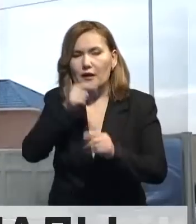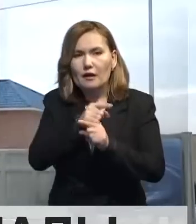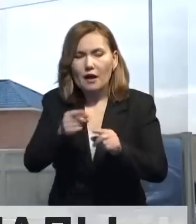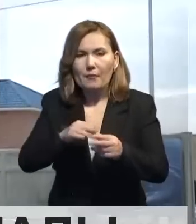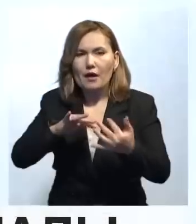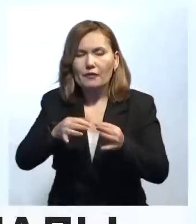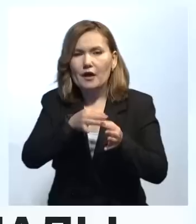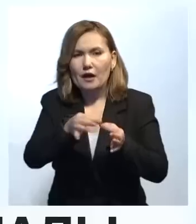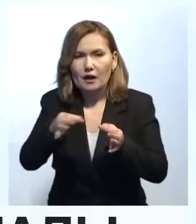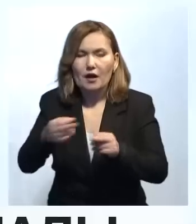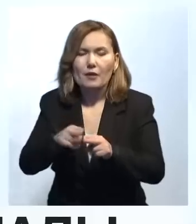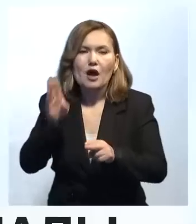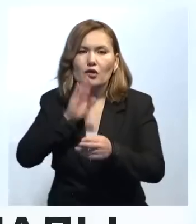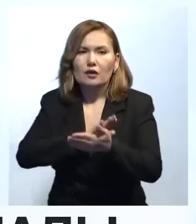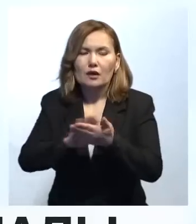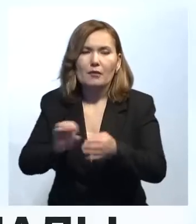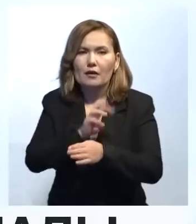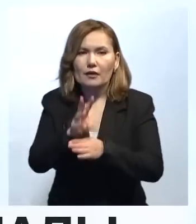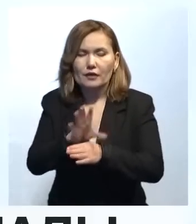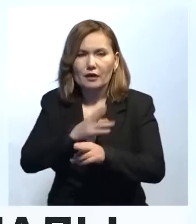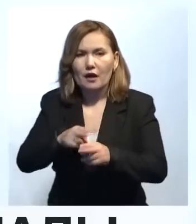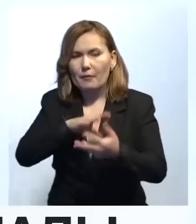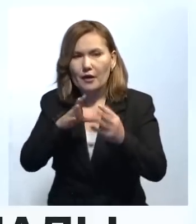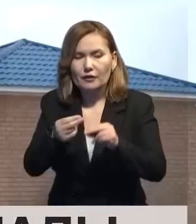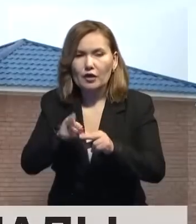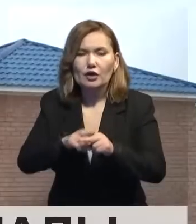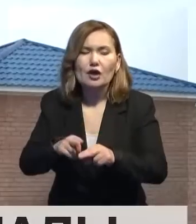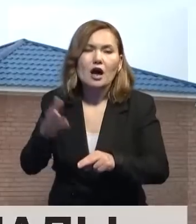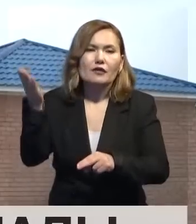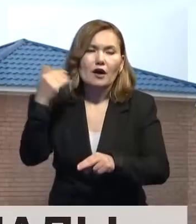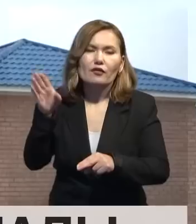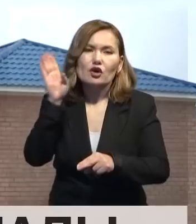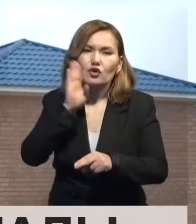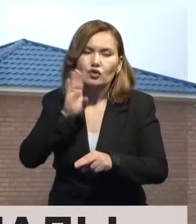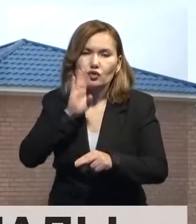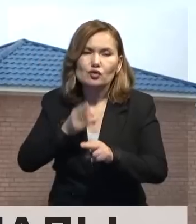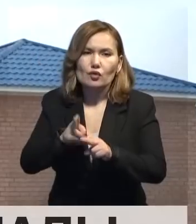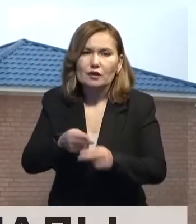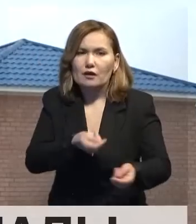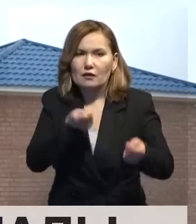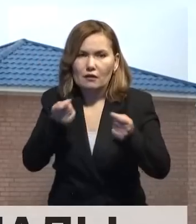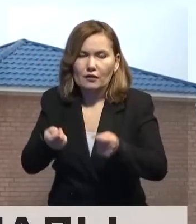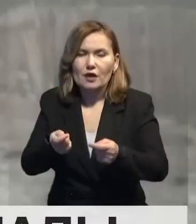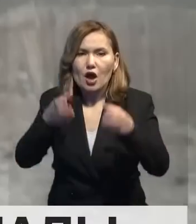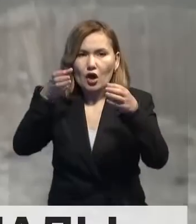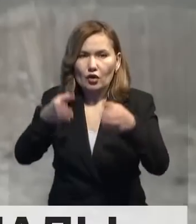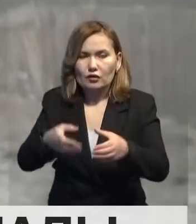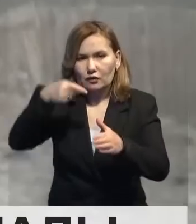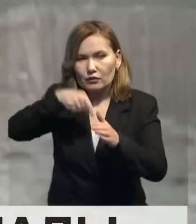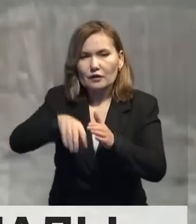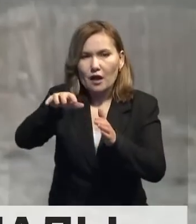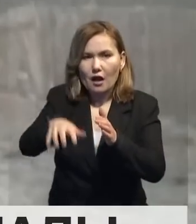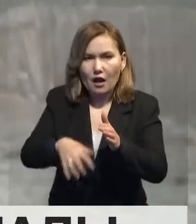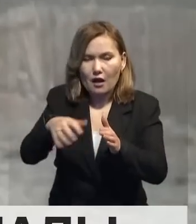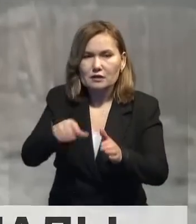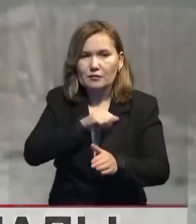Бесарық ауылының да тұрғындары таза суға қол жеткізді. Оған дейін тіршілік нәрін табу үшін құдық қазуға да тура келген екен. Әркімнің үйінің